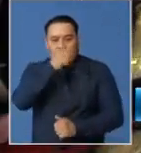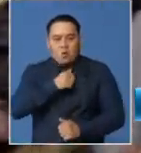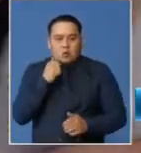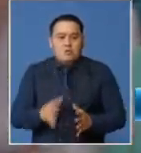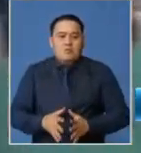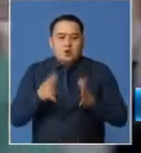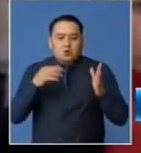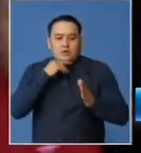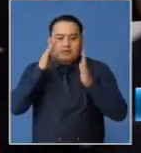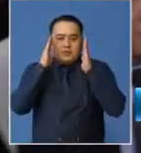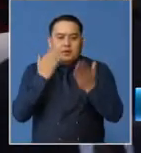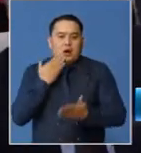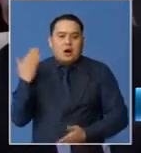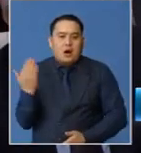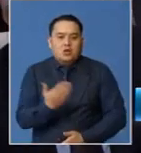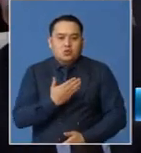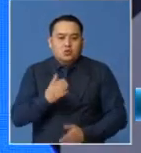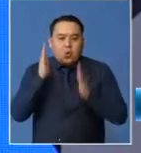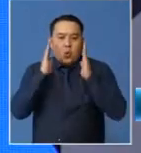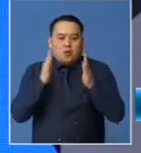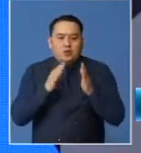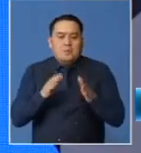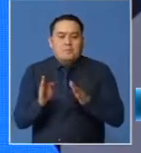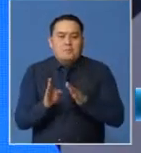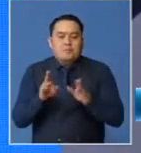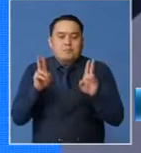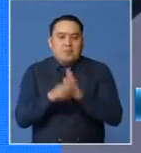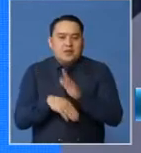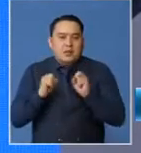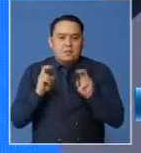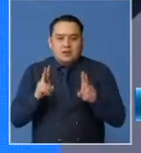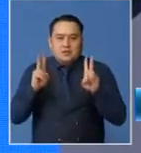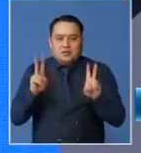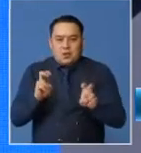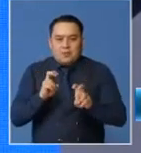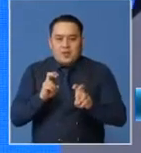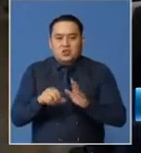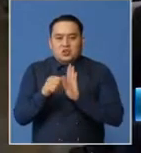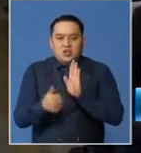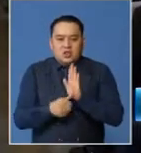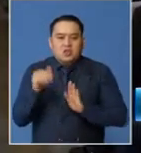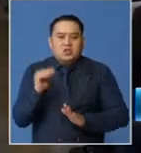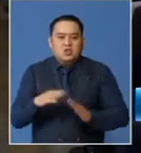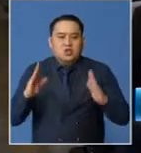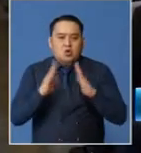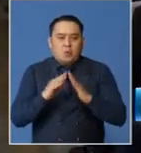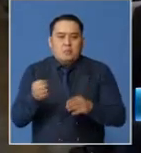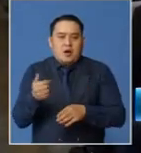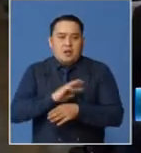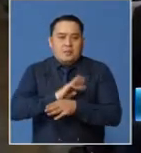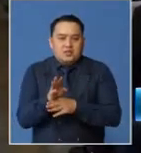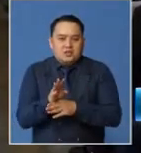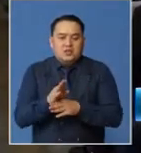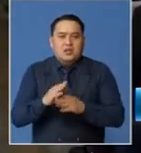Большое внимание в своем докладе аким области уделил и теме безопасности. Так, до конца текущего года в 16 тысячах домах малообеспеченных